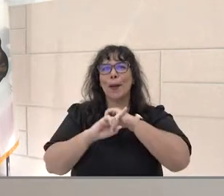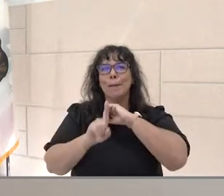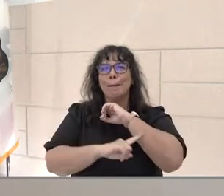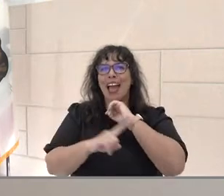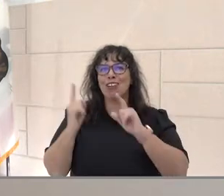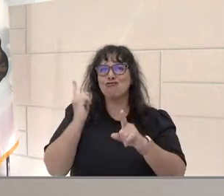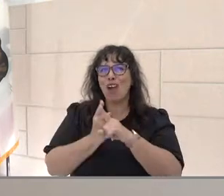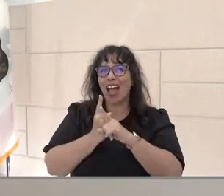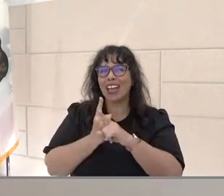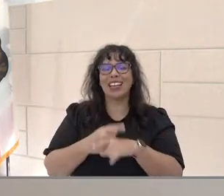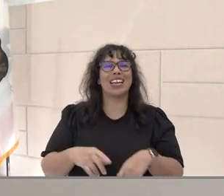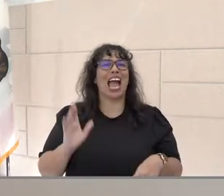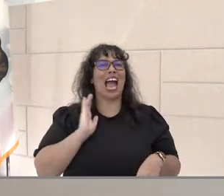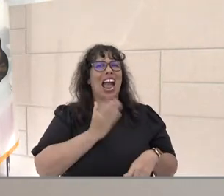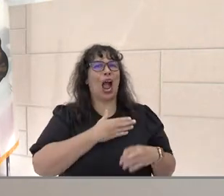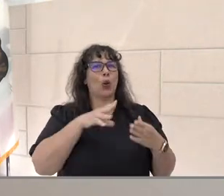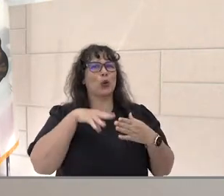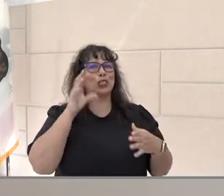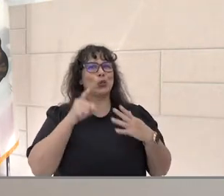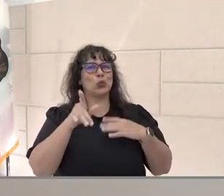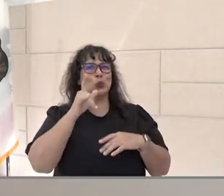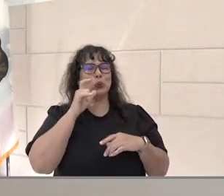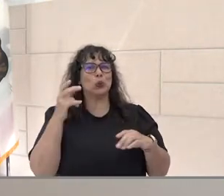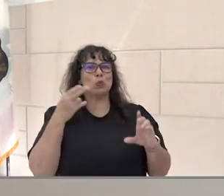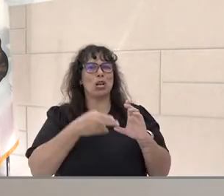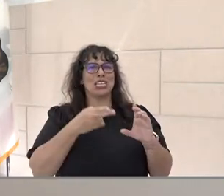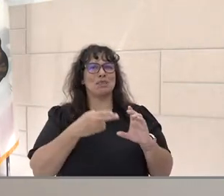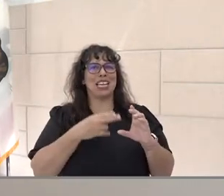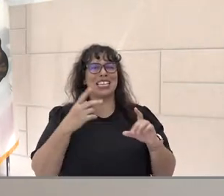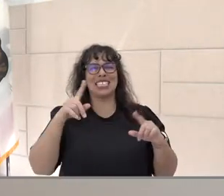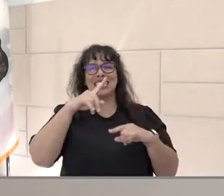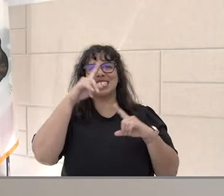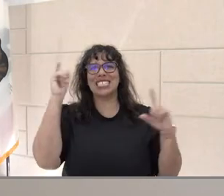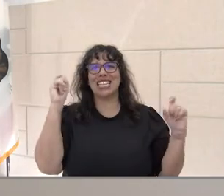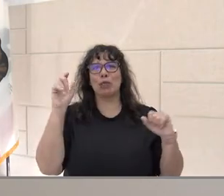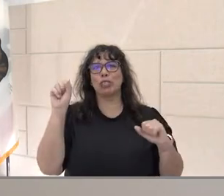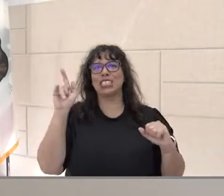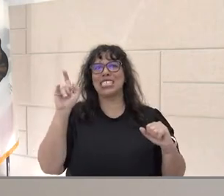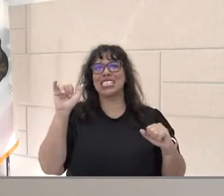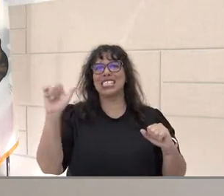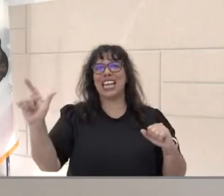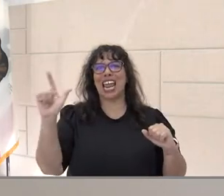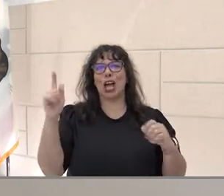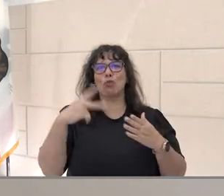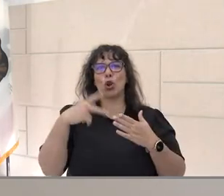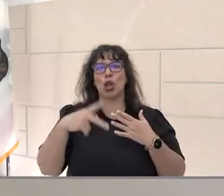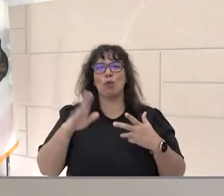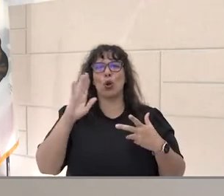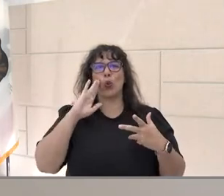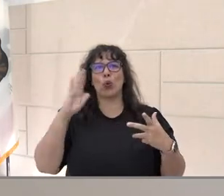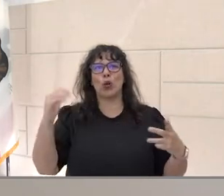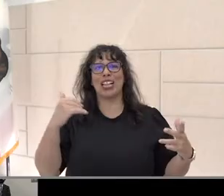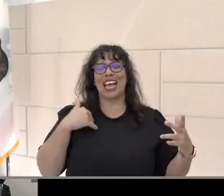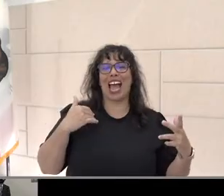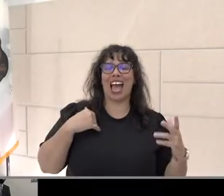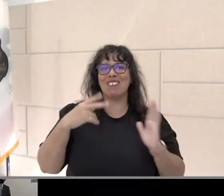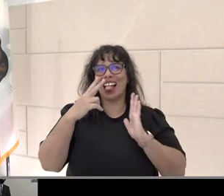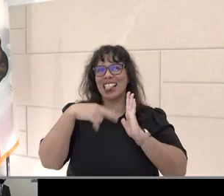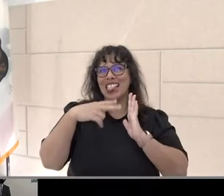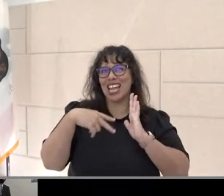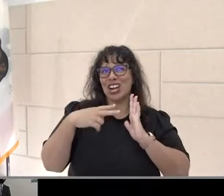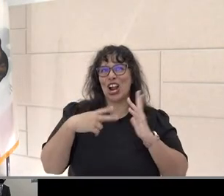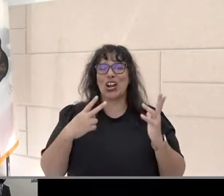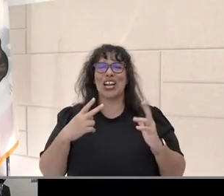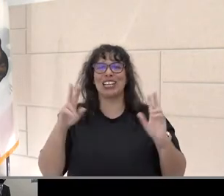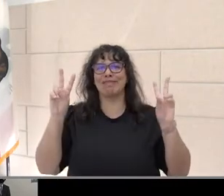ដូច្នេះសិស្សរបស់យើងដែលបានចូលរួមនៅក្នុងកម្មវិធីសិលនឹងត្រឡ